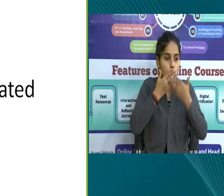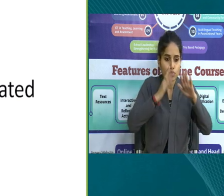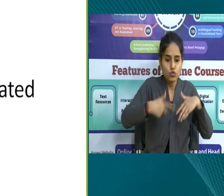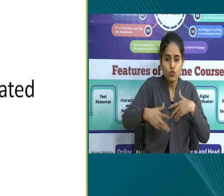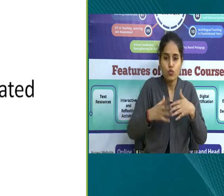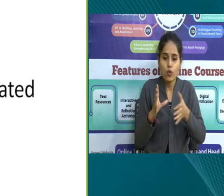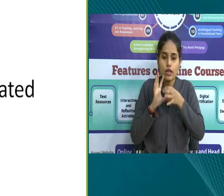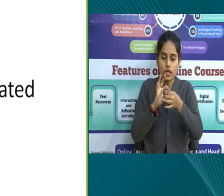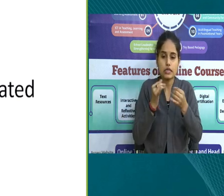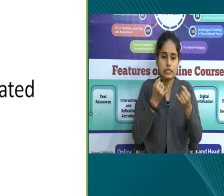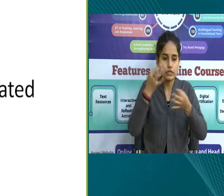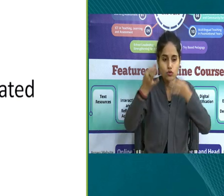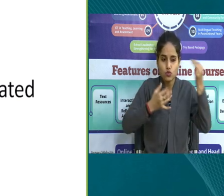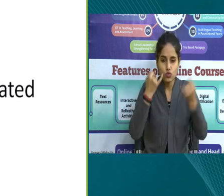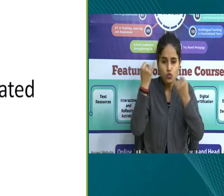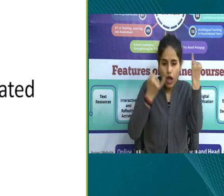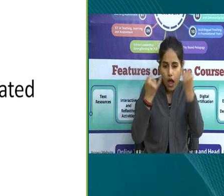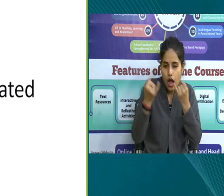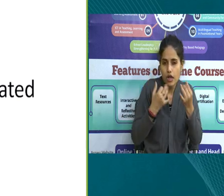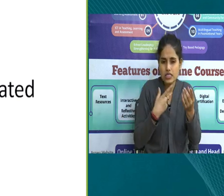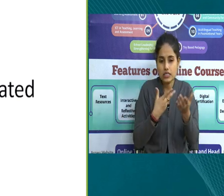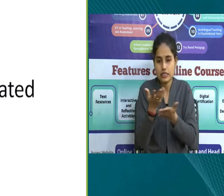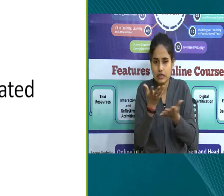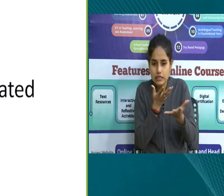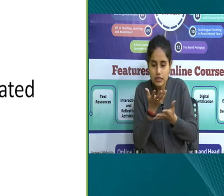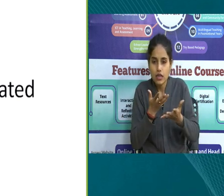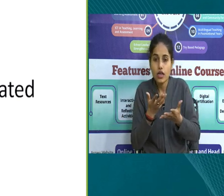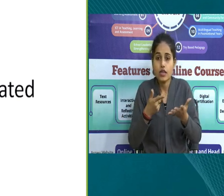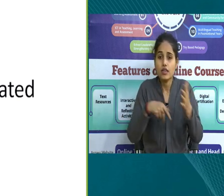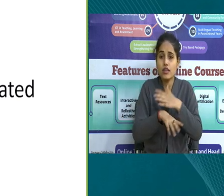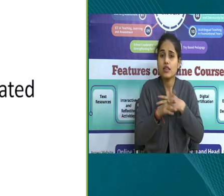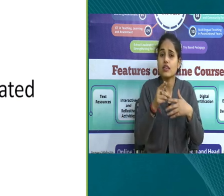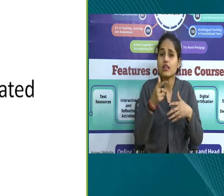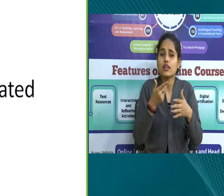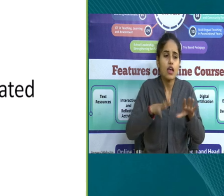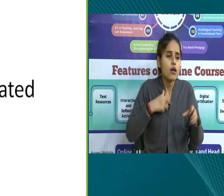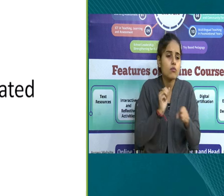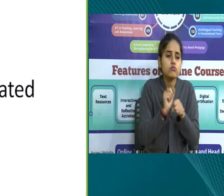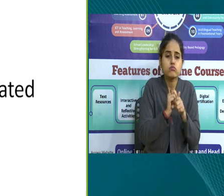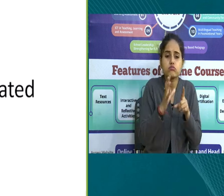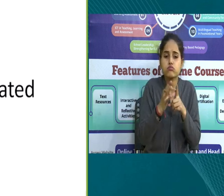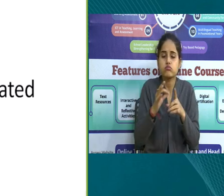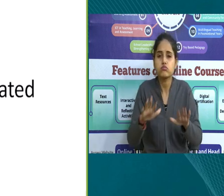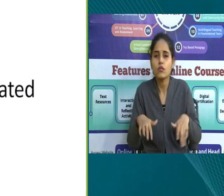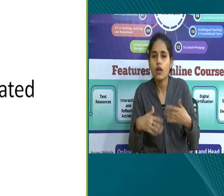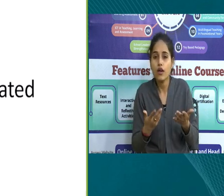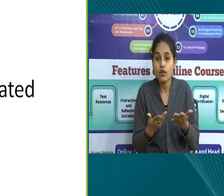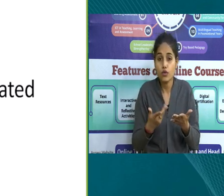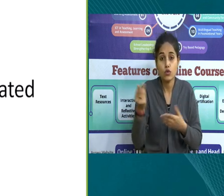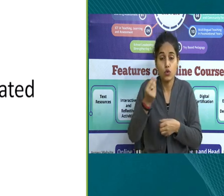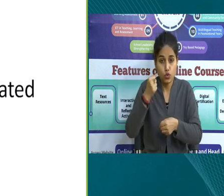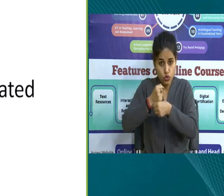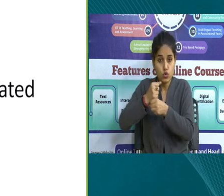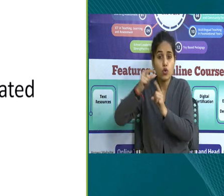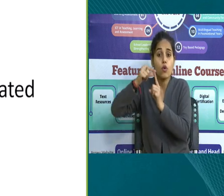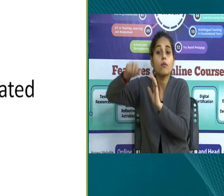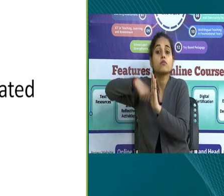चाहिए उनसे और उनको बताना चाहिए कि वर्केबल प्रोजेक्ट क्या है जो कर सकते हैं ऐसे में कुछ गवर्मेंट के